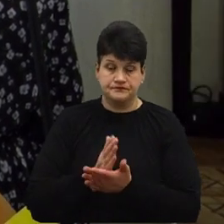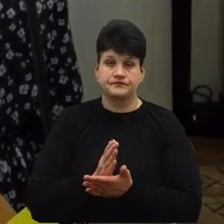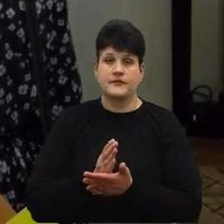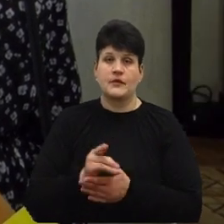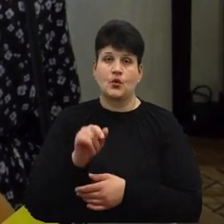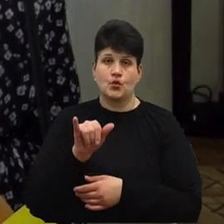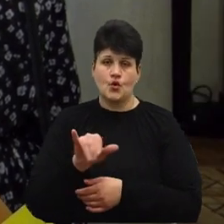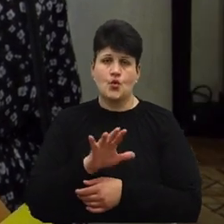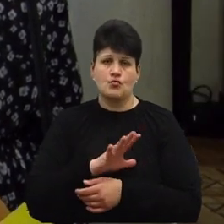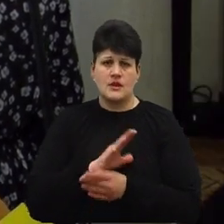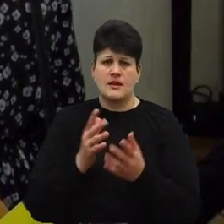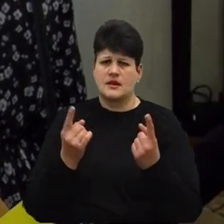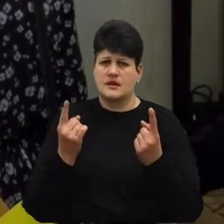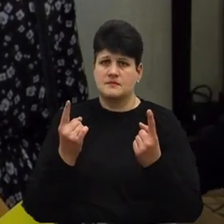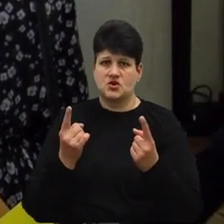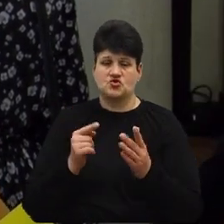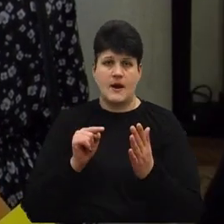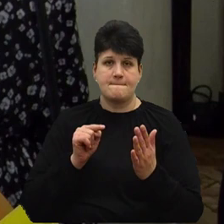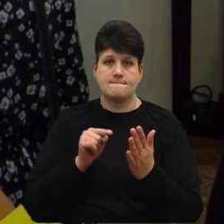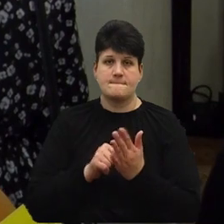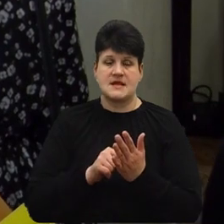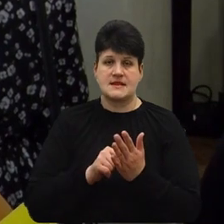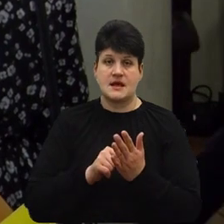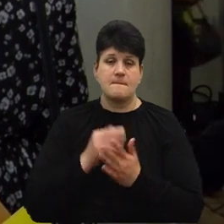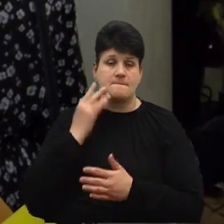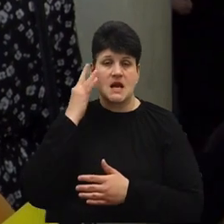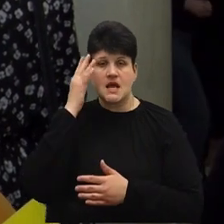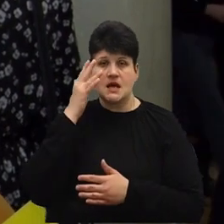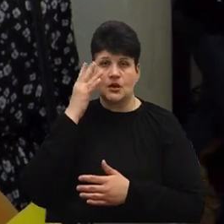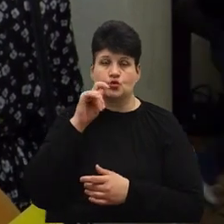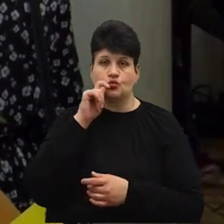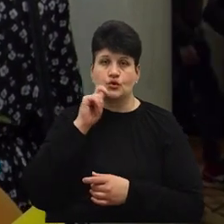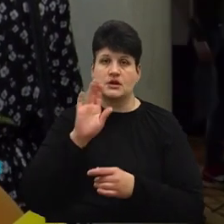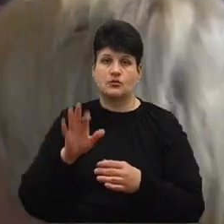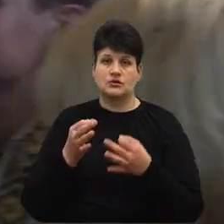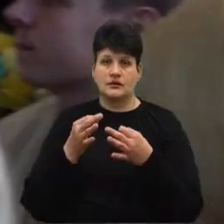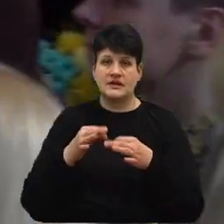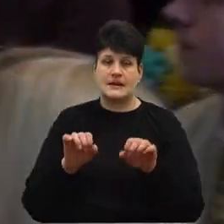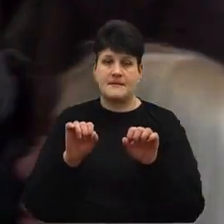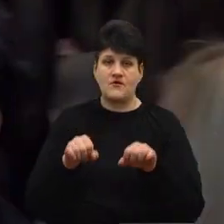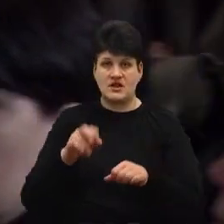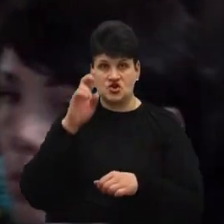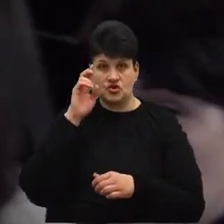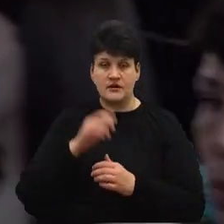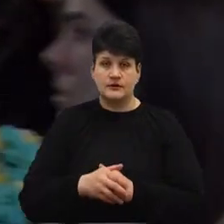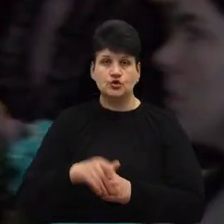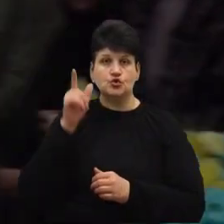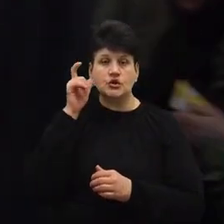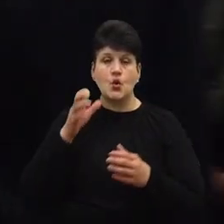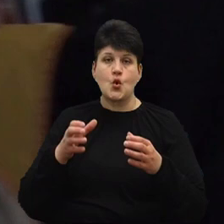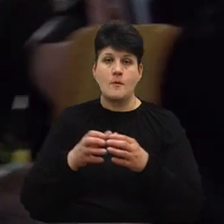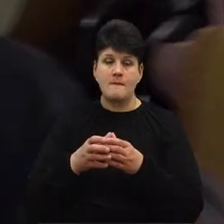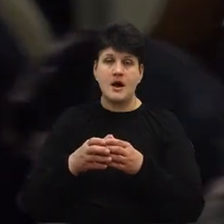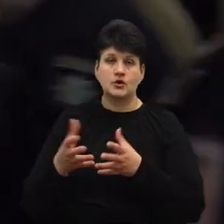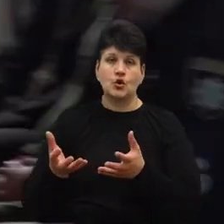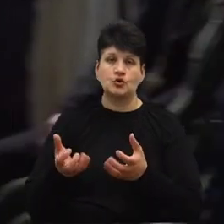була найбільша мета і взагалі мрія, щоб Україна була незалежна правова держава. З Чортківської громади отримати